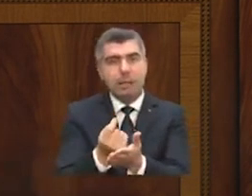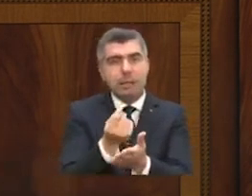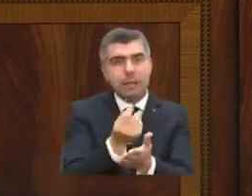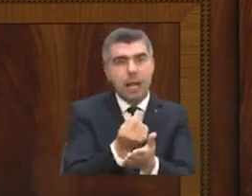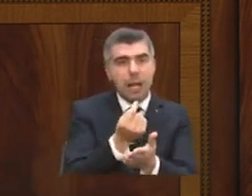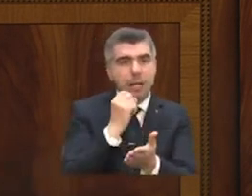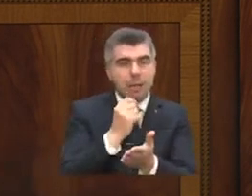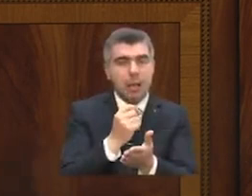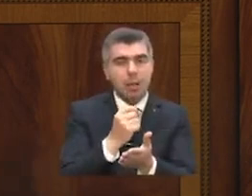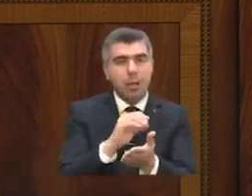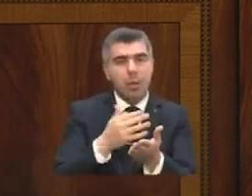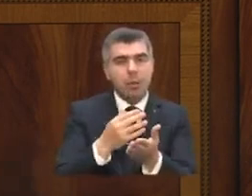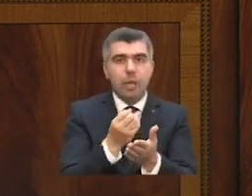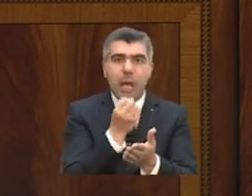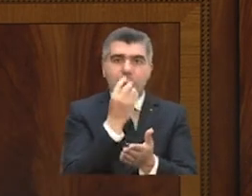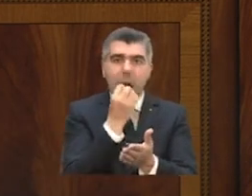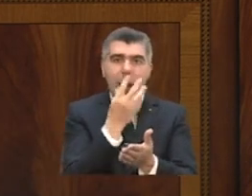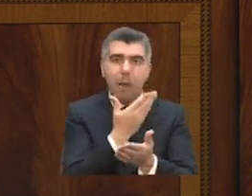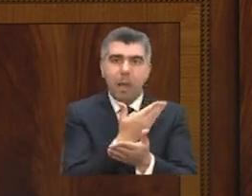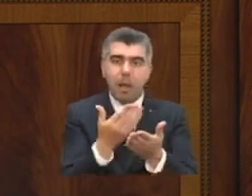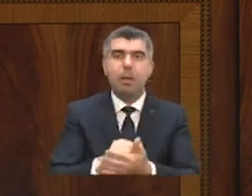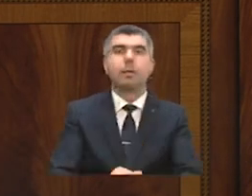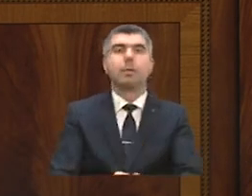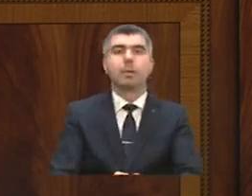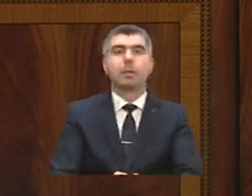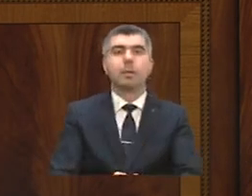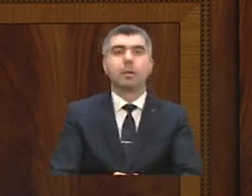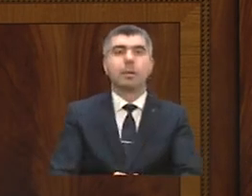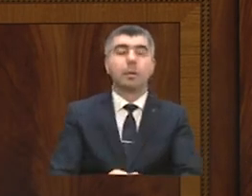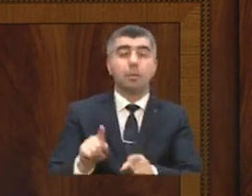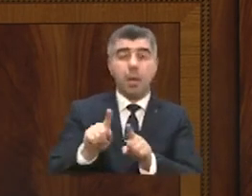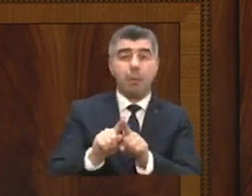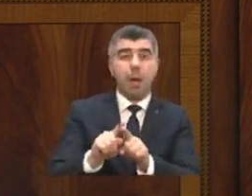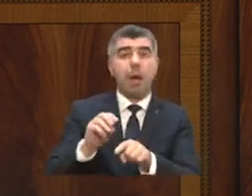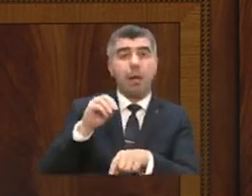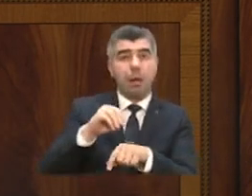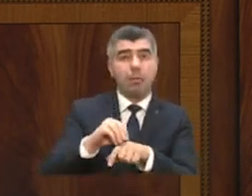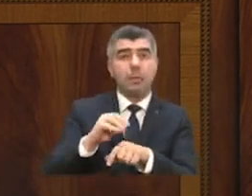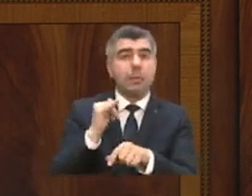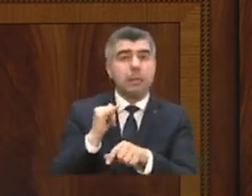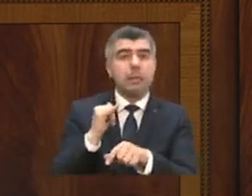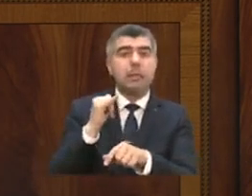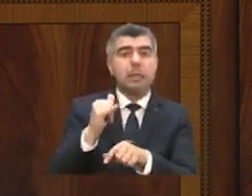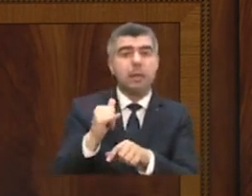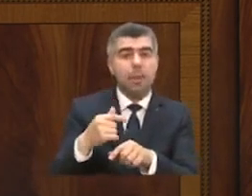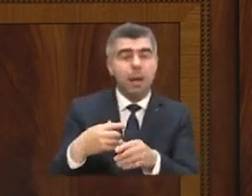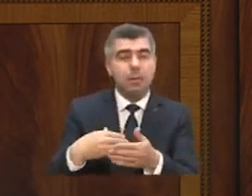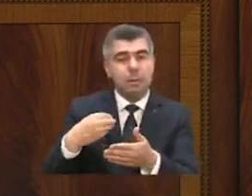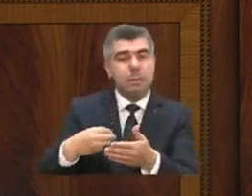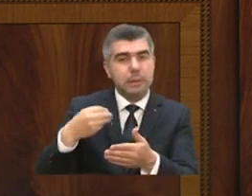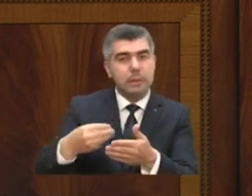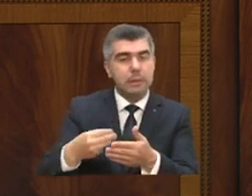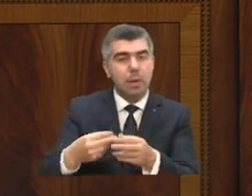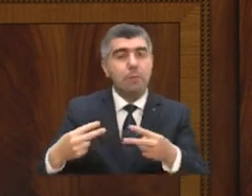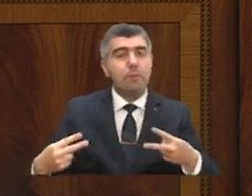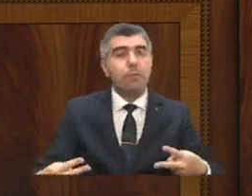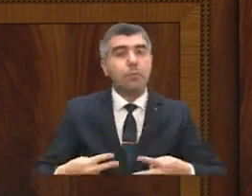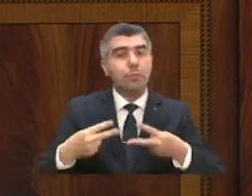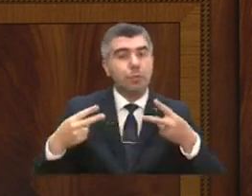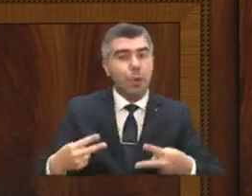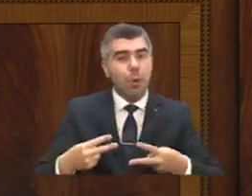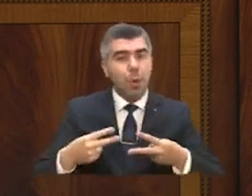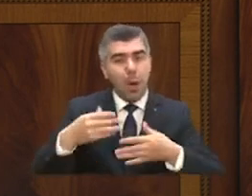الربيعية والصيفية التي من شأنها الحفاظ على تموينات منتظمة سواء بالنسبة للأسواق الداخلية أو